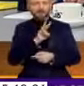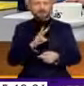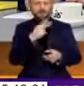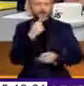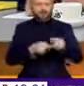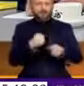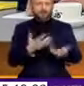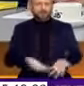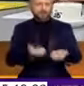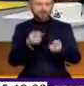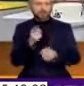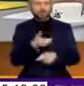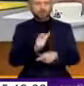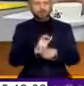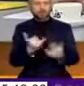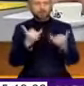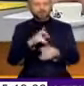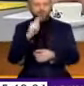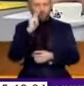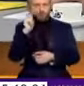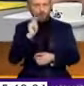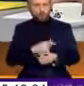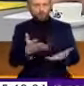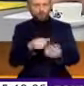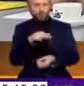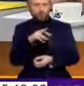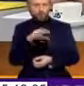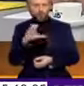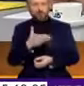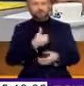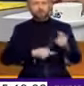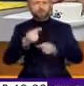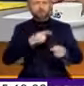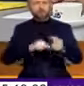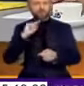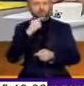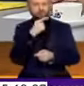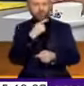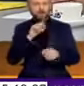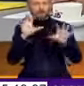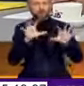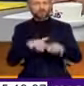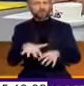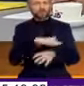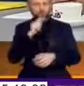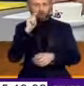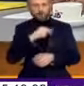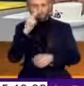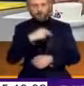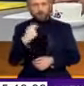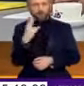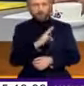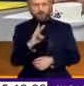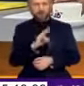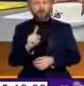підтримуємо. Зараз тим паче, що в країні Україна отримала Томос. Ми повернули канонічну територію українського православ'я. Хотілося, щоб ми не